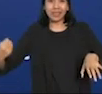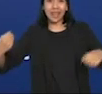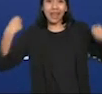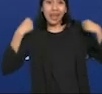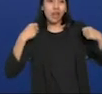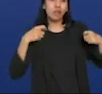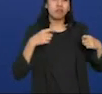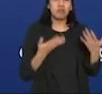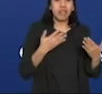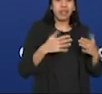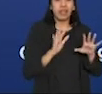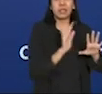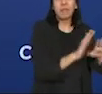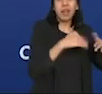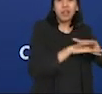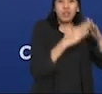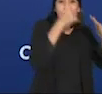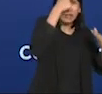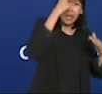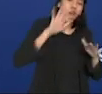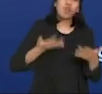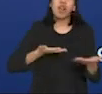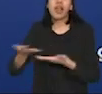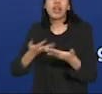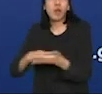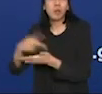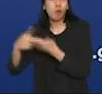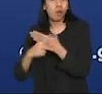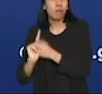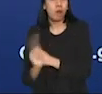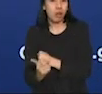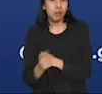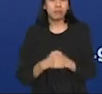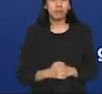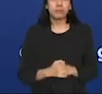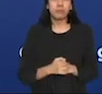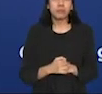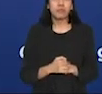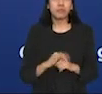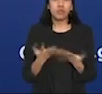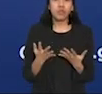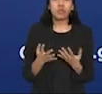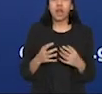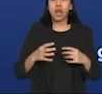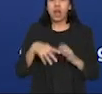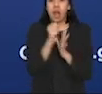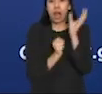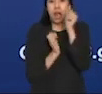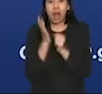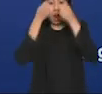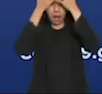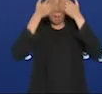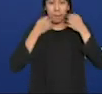Sakit maupun yang terkait dengan layanan program Hai termasuk juga kebutuhan HBD data-data